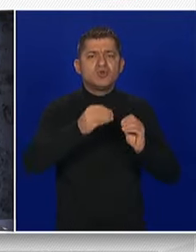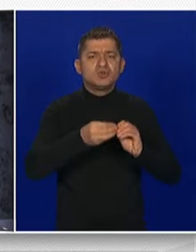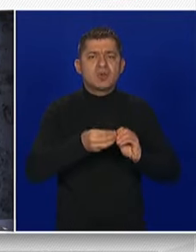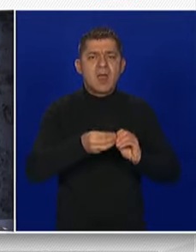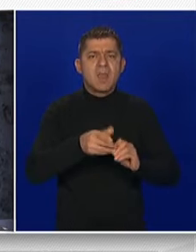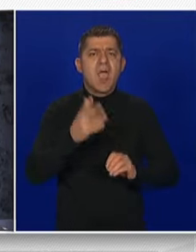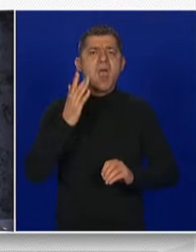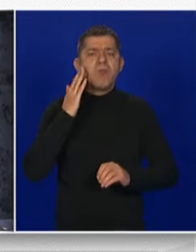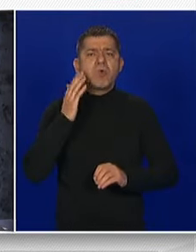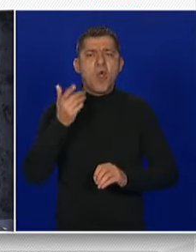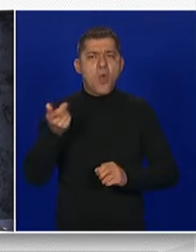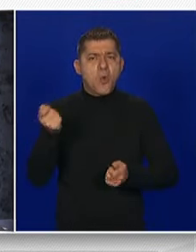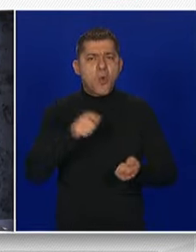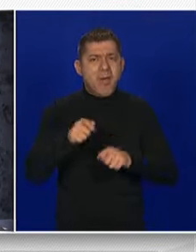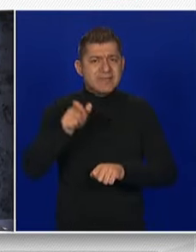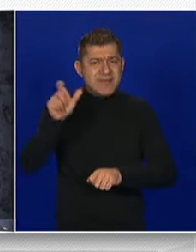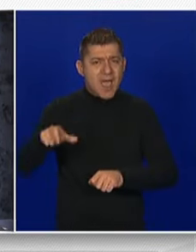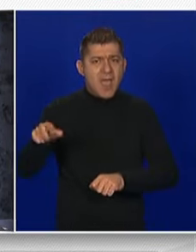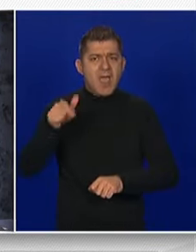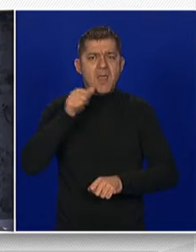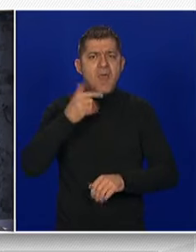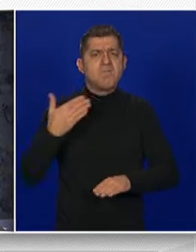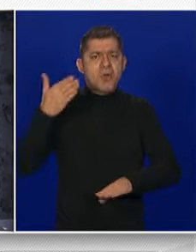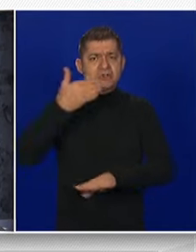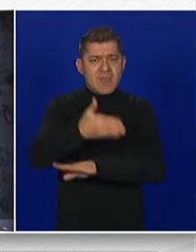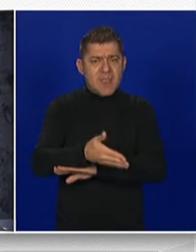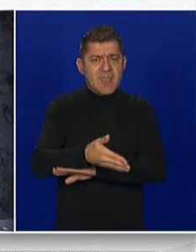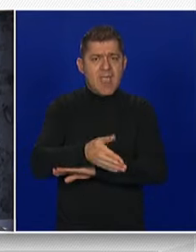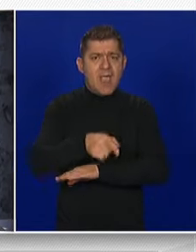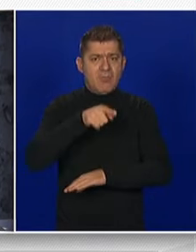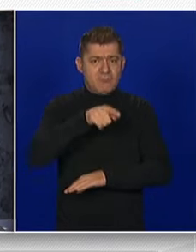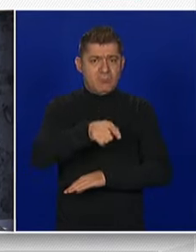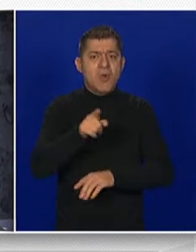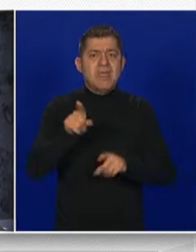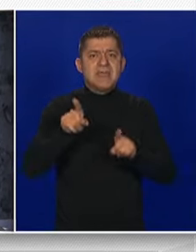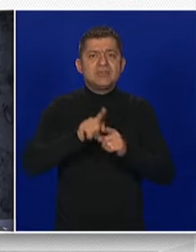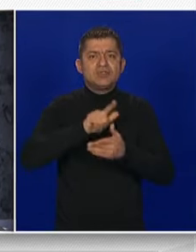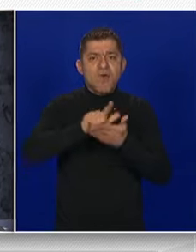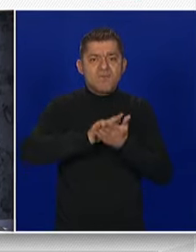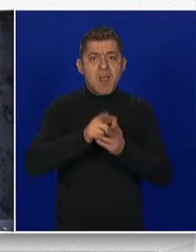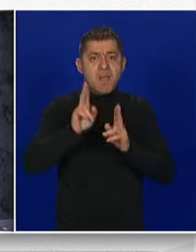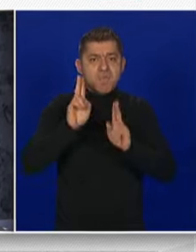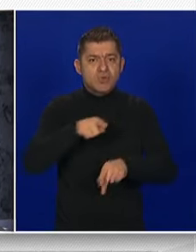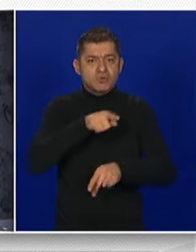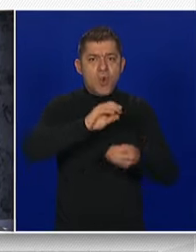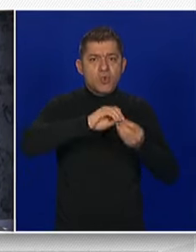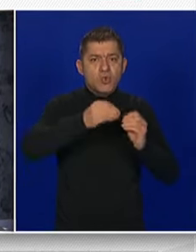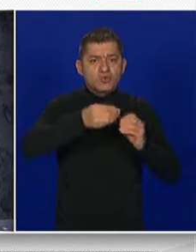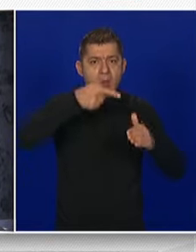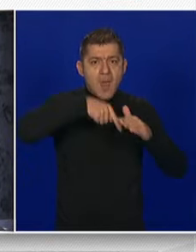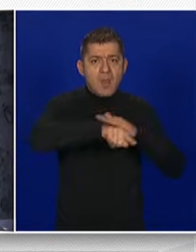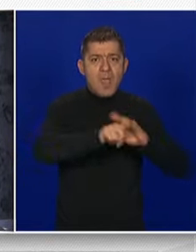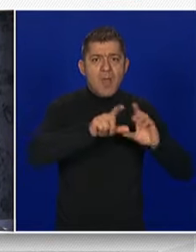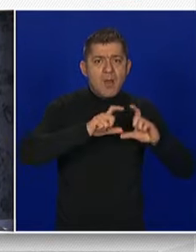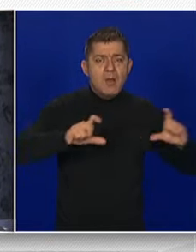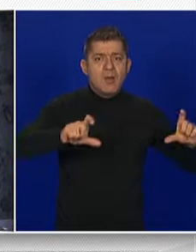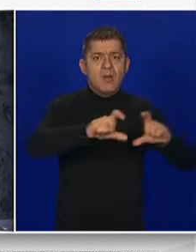broj kupaca, posjetitelja koji istovremeno mogu biti u prodavaonici,